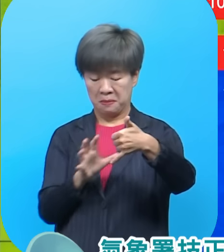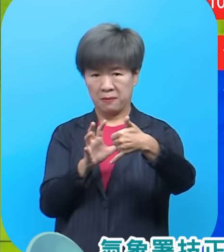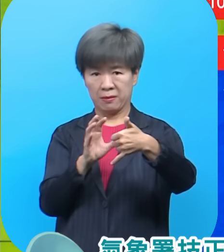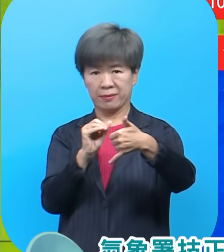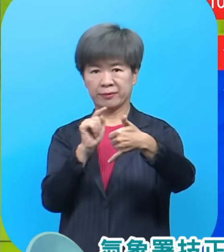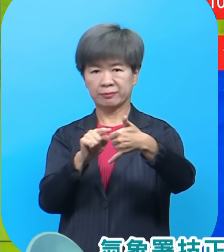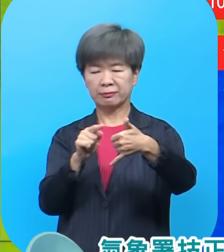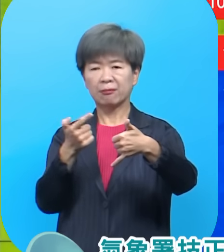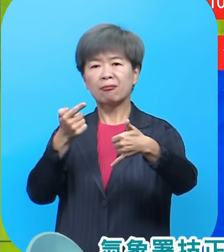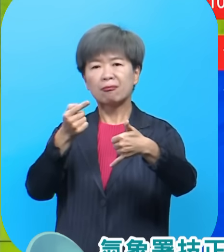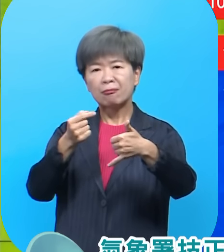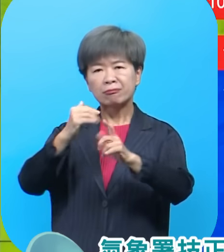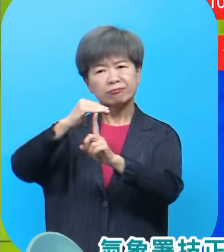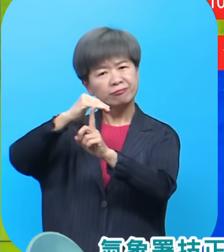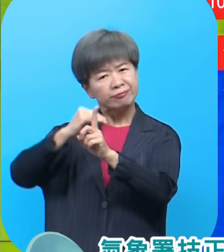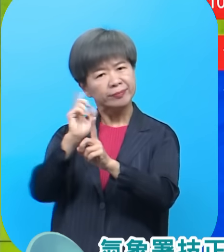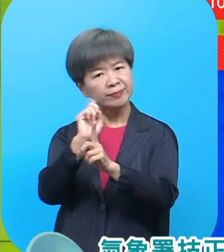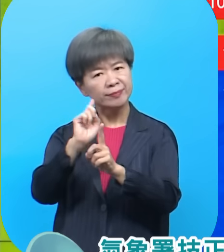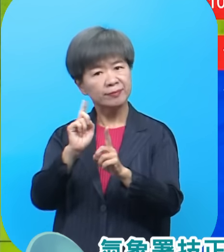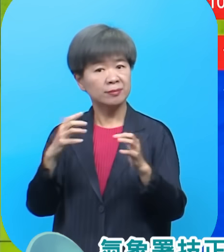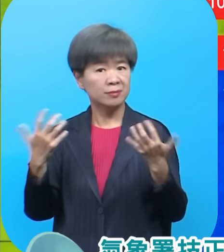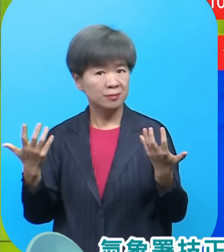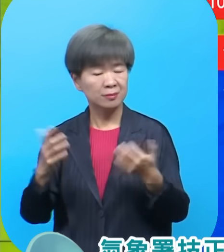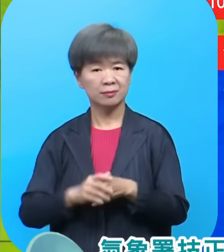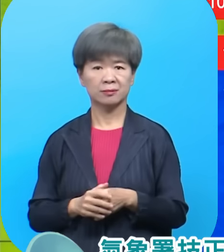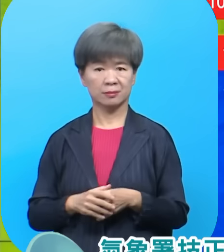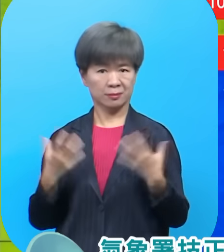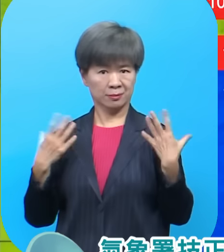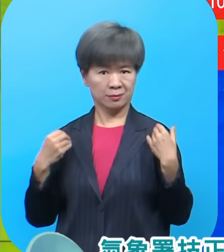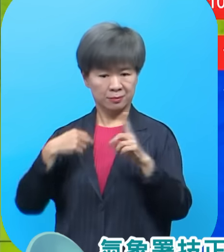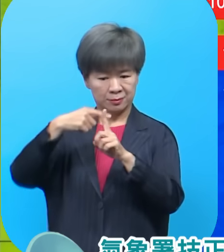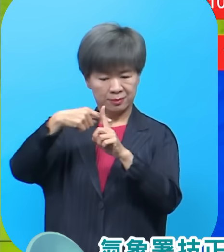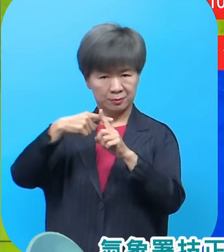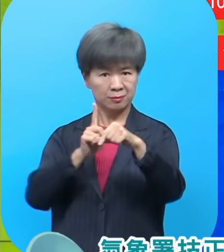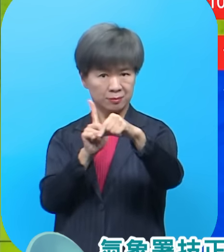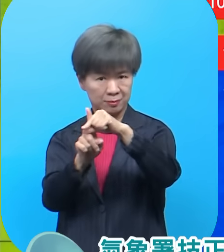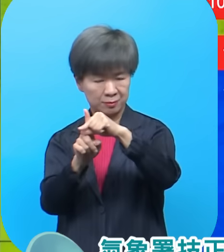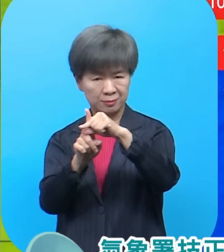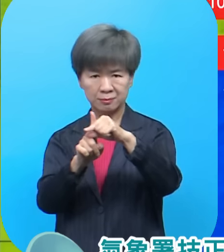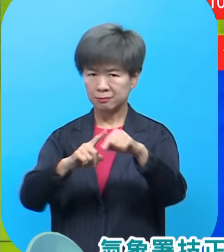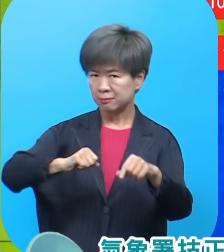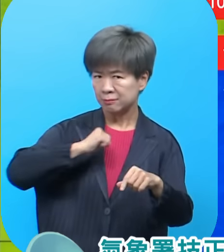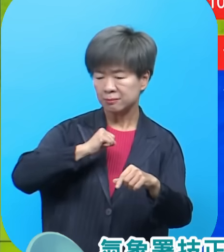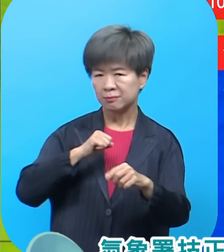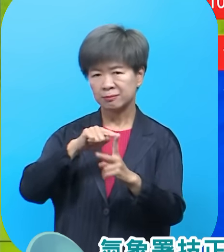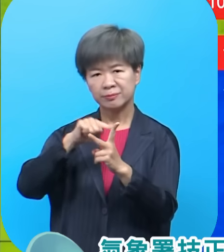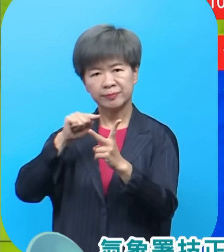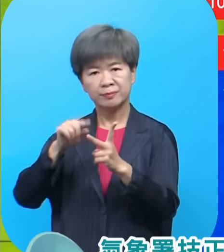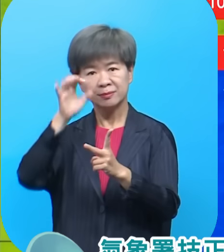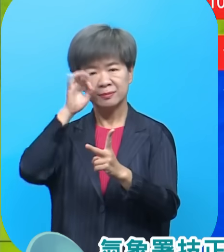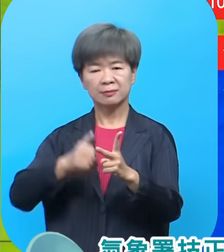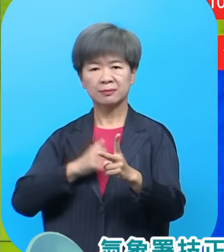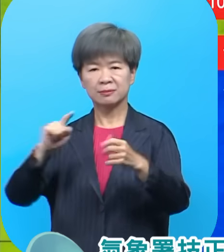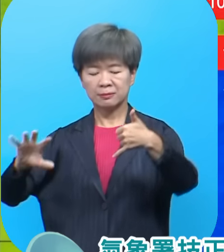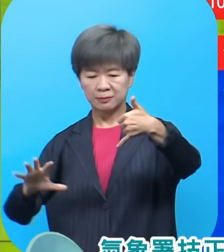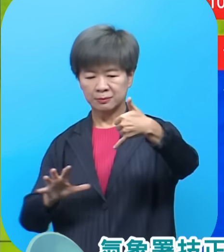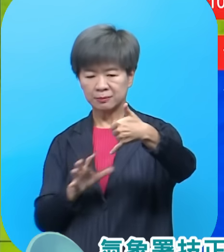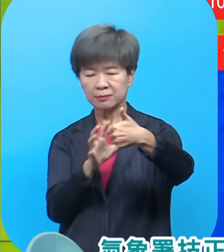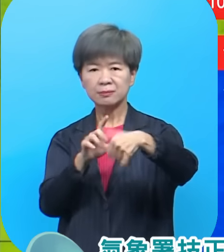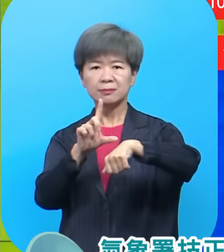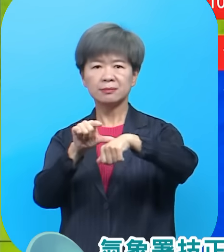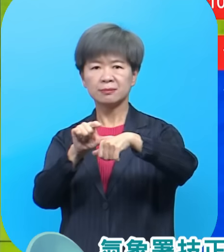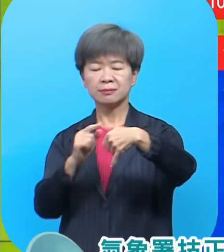减弱，但是减弱到什么程度，是维持还可以维持中度台风呢，还是轻度台风，就要看它真正什么时候上来以及